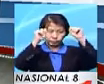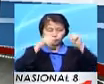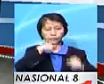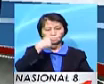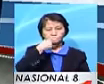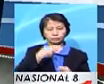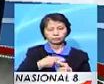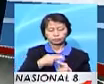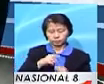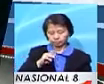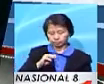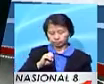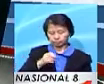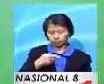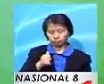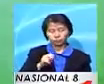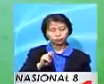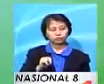Mohan Tanggarasu.